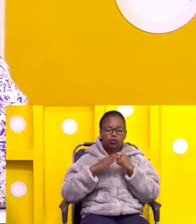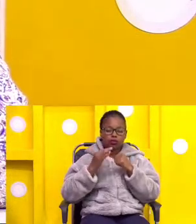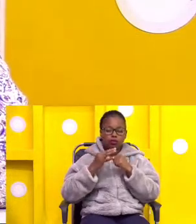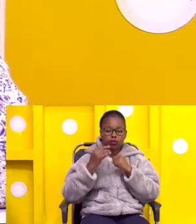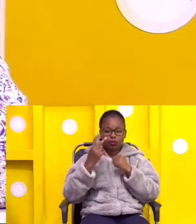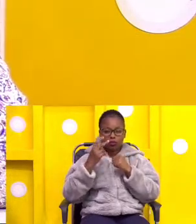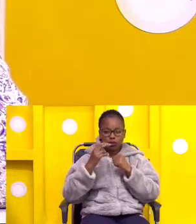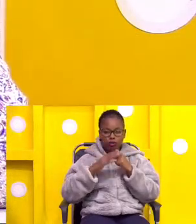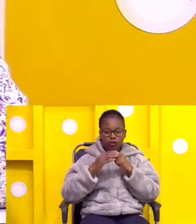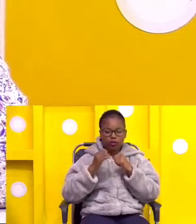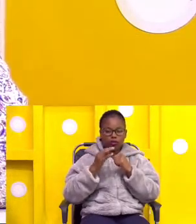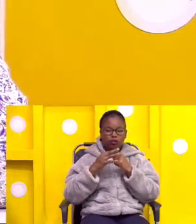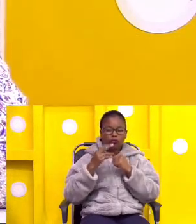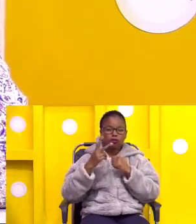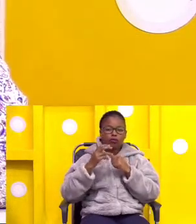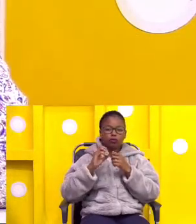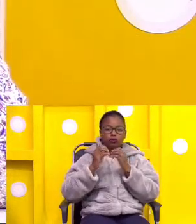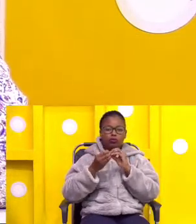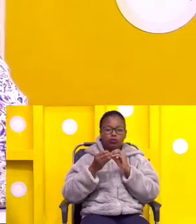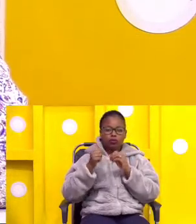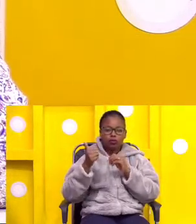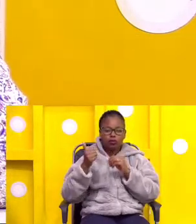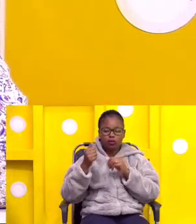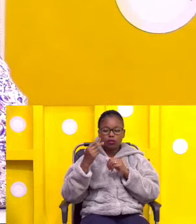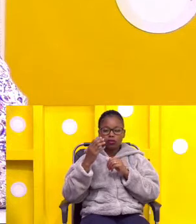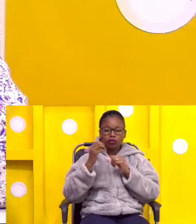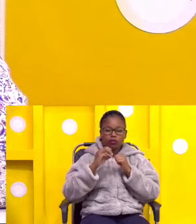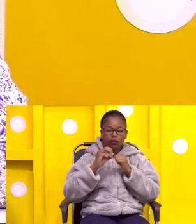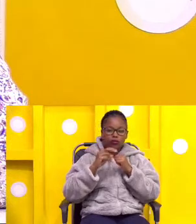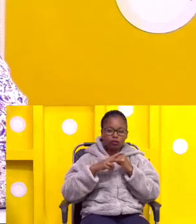0721237982, kana namba yakwa